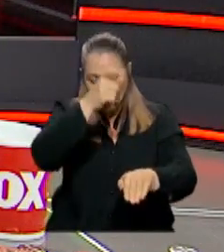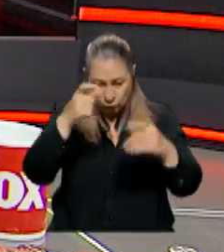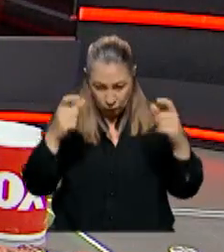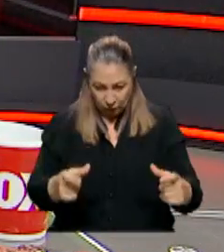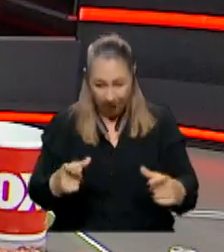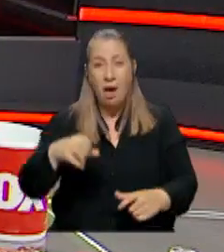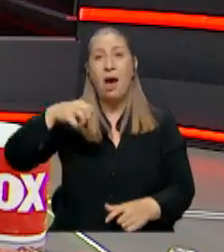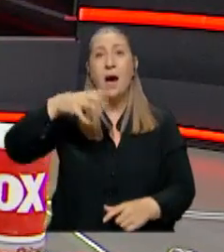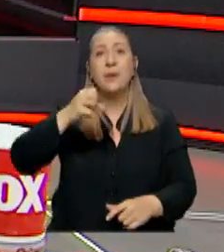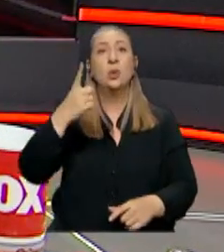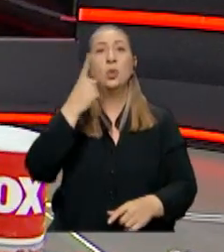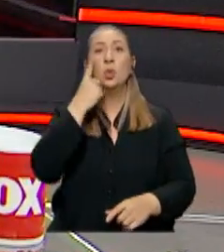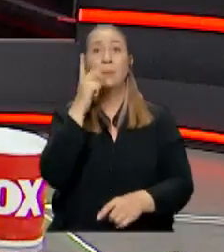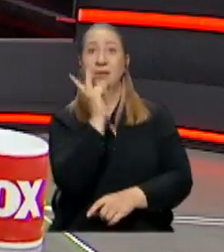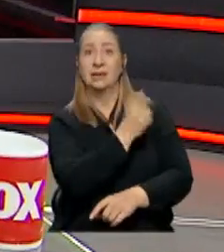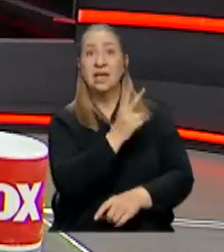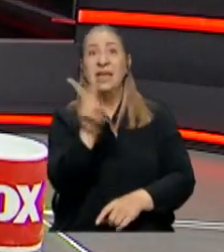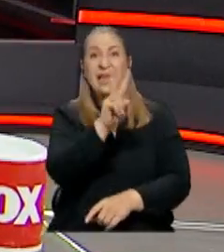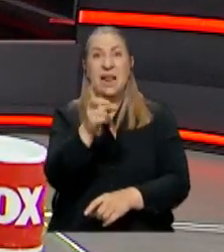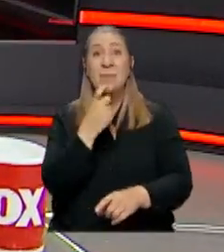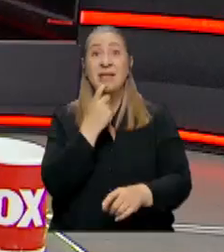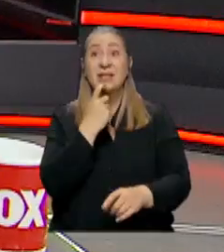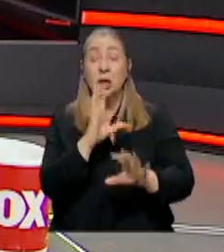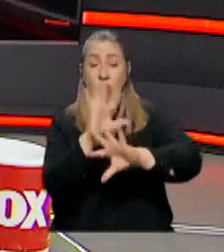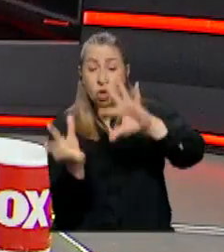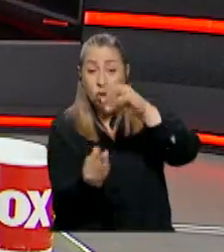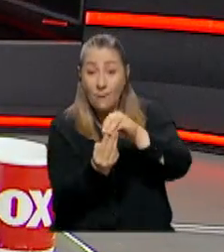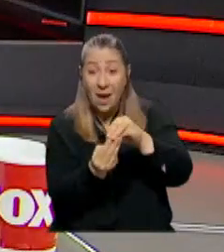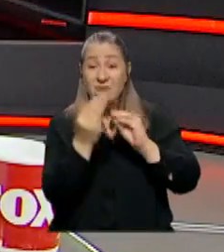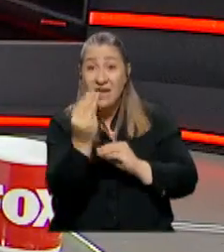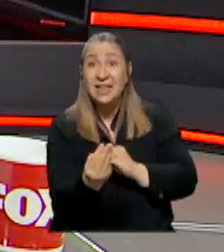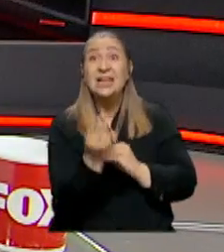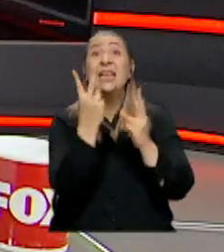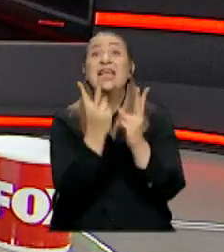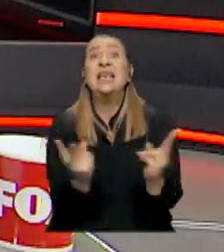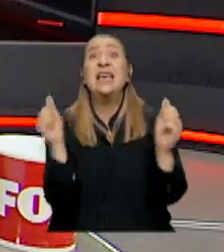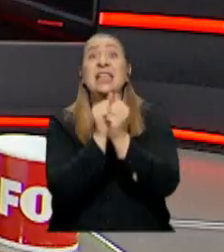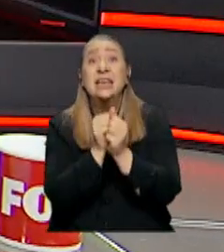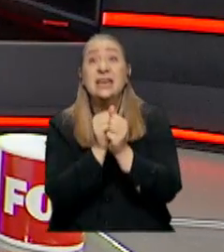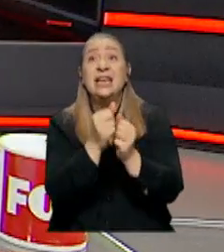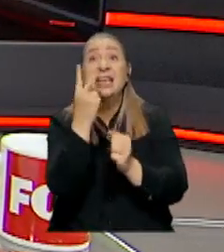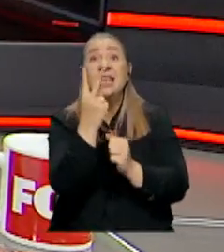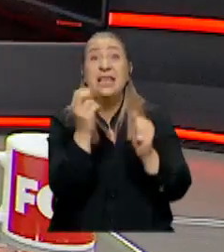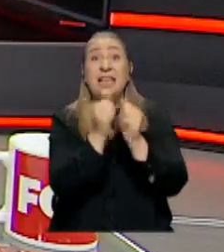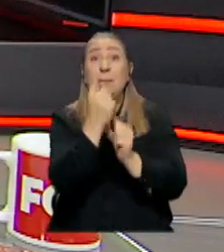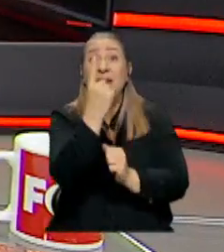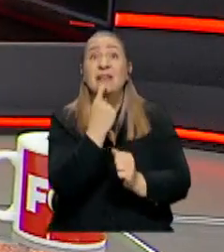Türkiye'de AK Parti hükümetinin 20 yılda toplam verdiğinin 2 katı yılda veriyor. 2 katını.